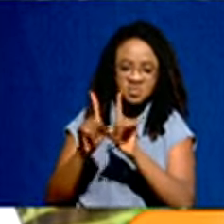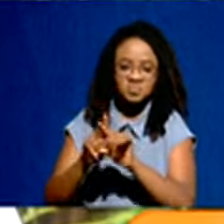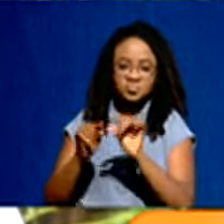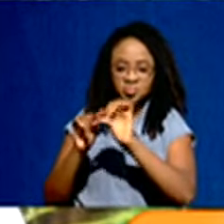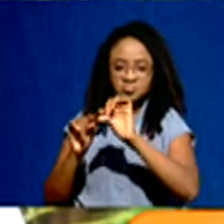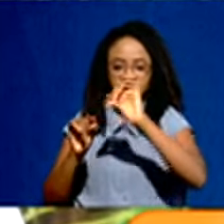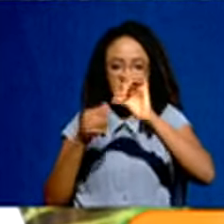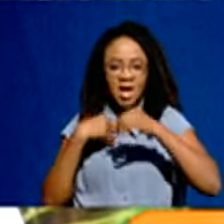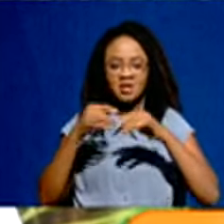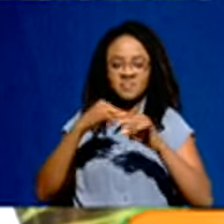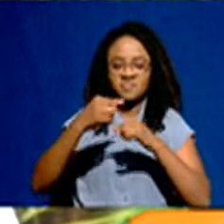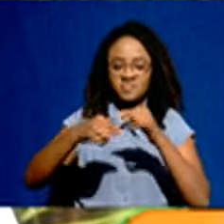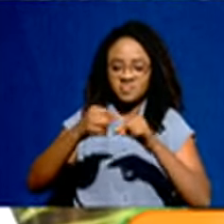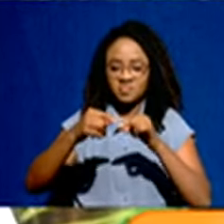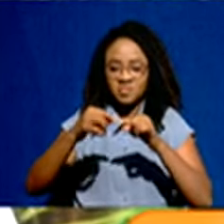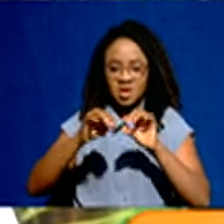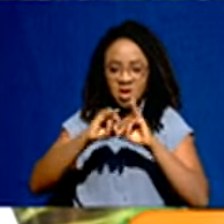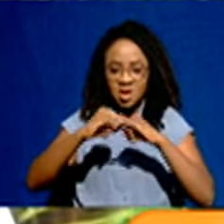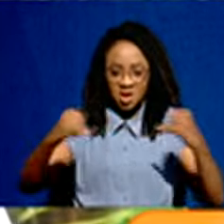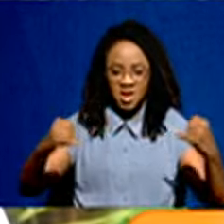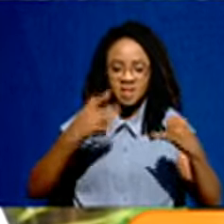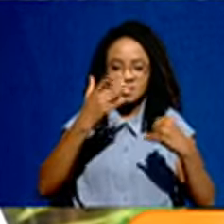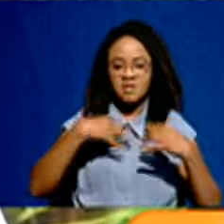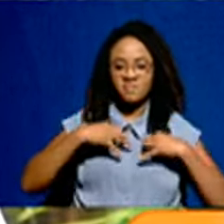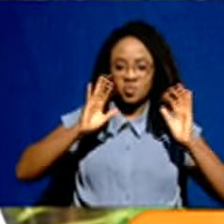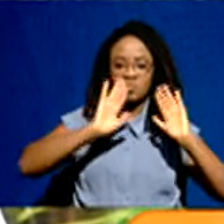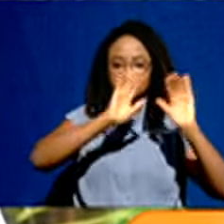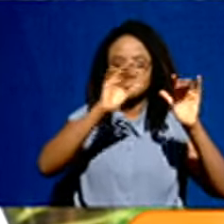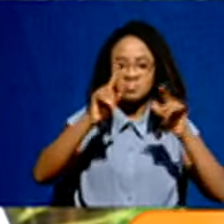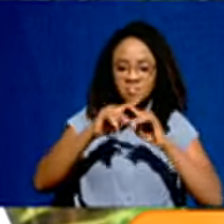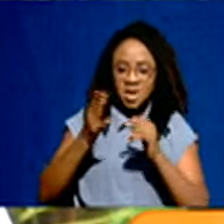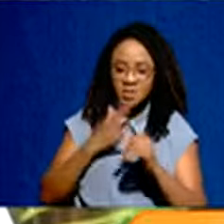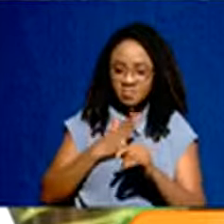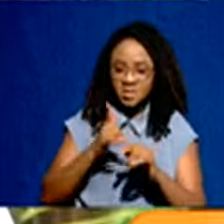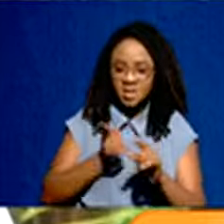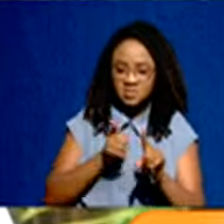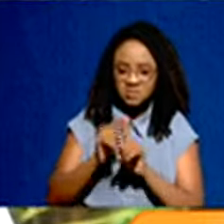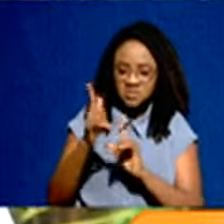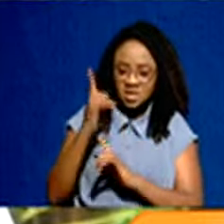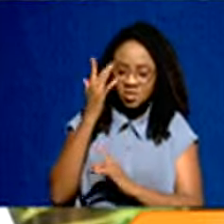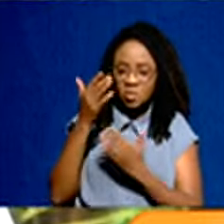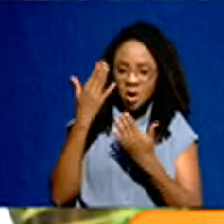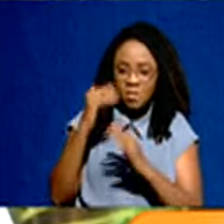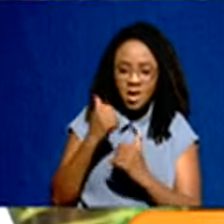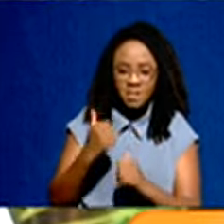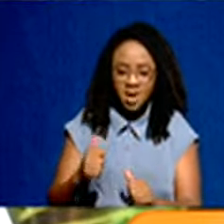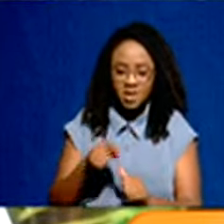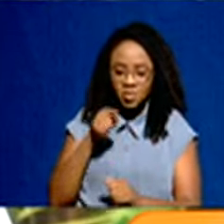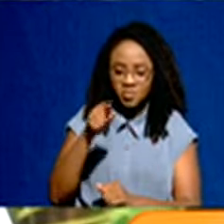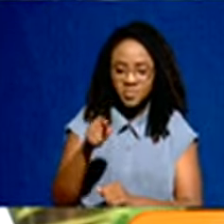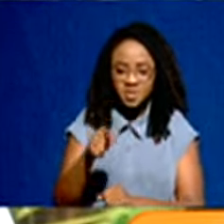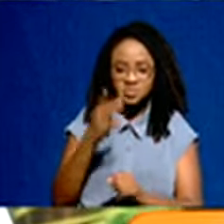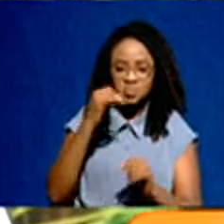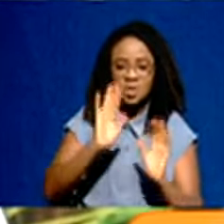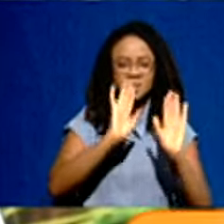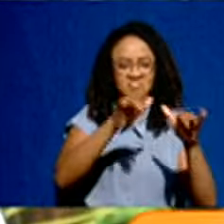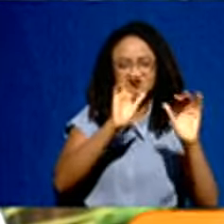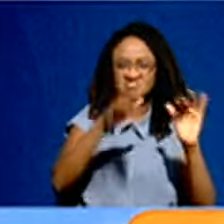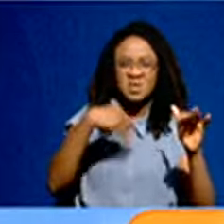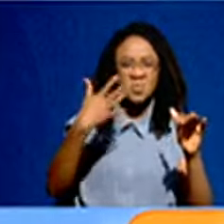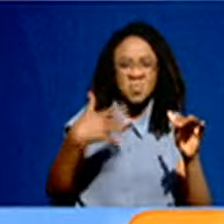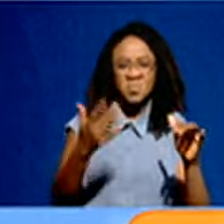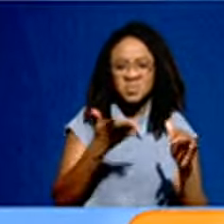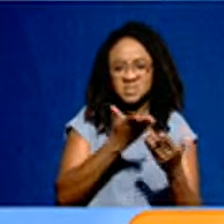nyingine. Huyo shemeji wangu hakujua ya kwamba kuna umeme ambaye inakimbia kwa hiyo pala nyumba, sababu hilo kamba alikuwa akianika nguo kila mara.